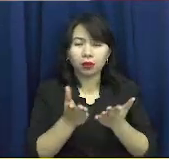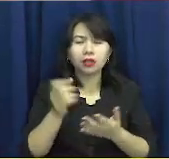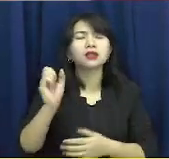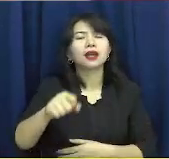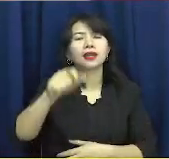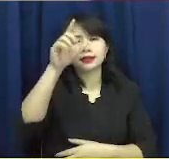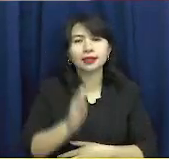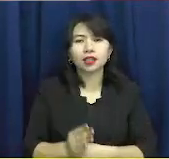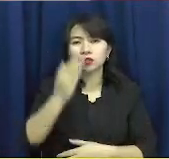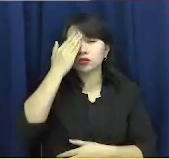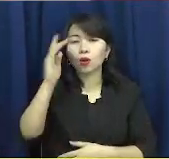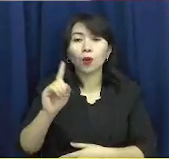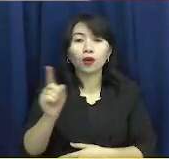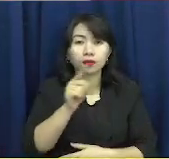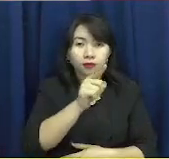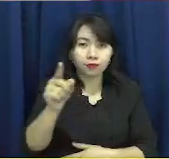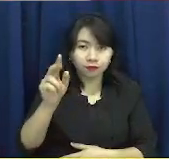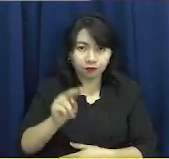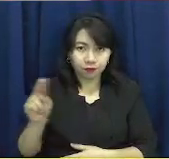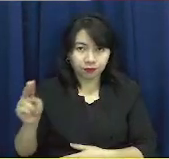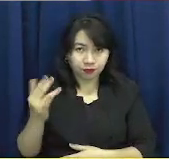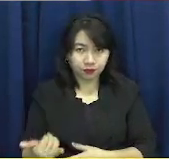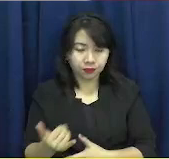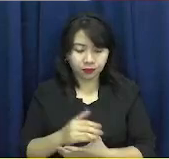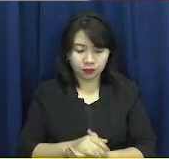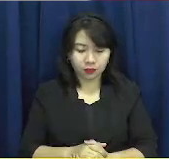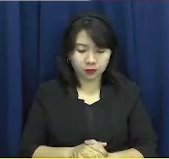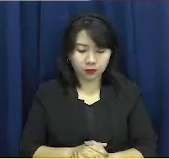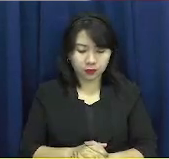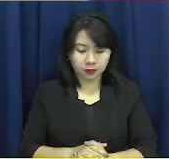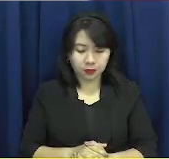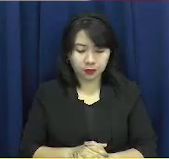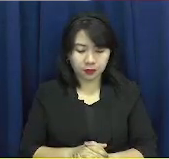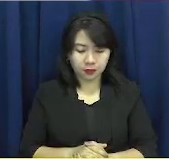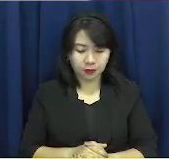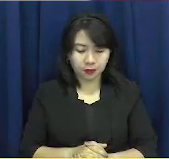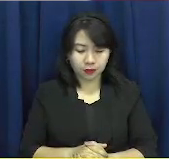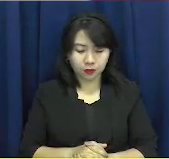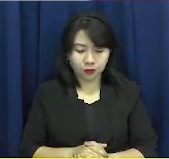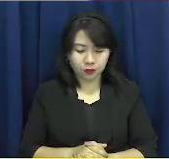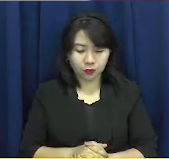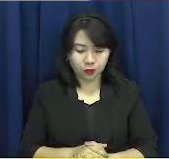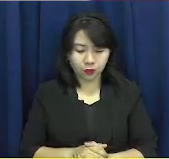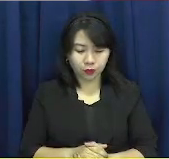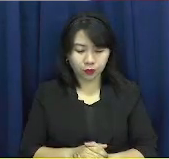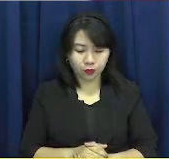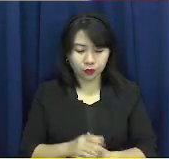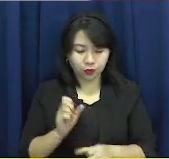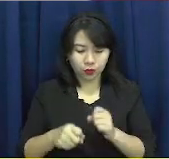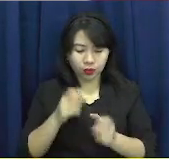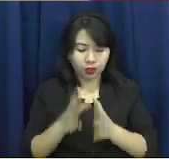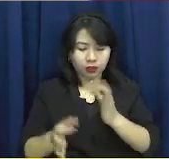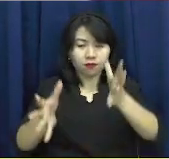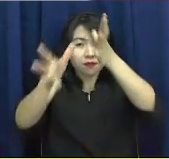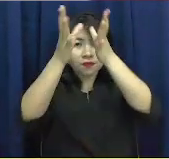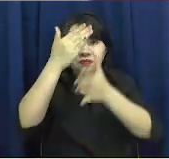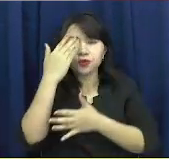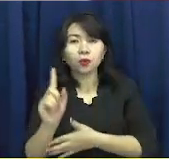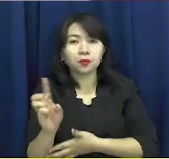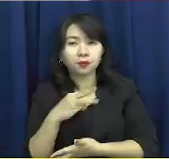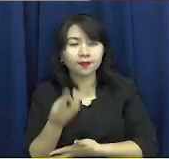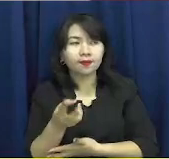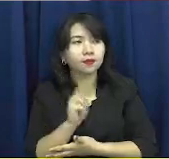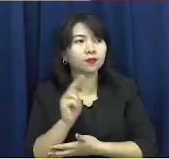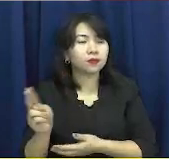pangangailangan tayo sa ganyan. You see? Alam ng Ama na may pangangailangan tayo sa ganyan. You see? So kung alam ng Ama na may pangangailangan tayo sa ganyan,